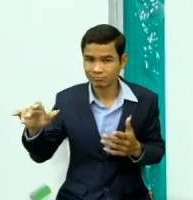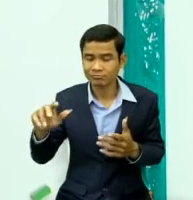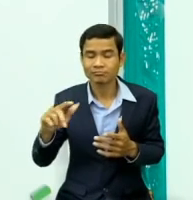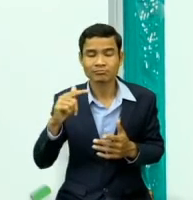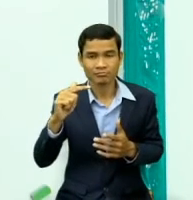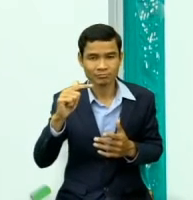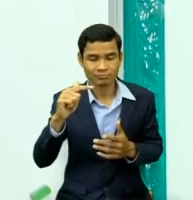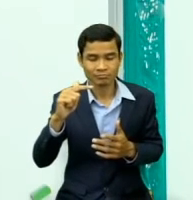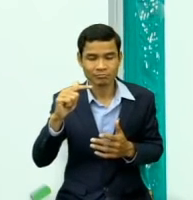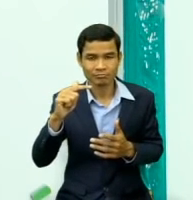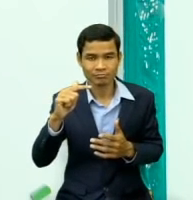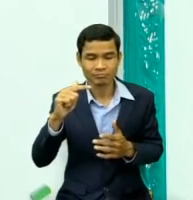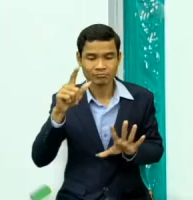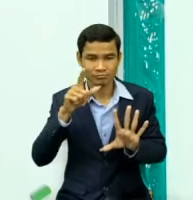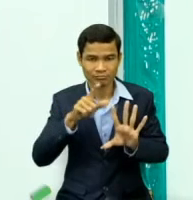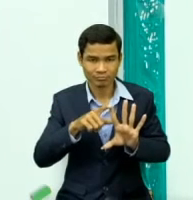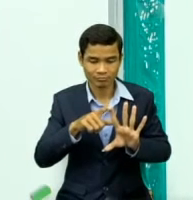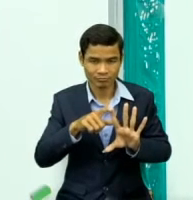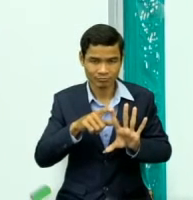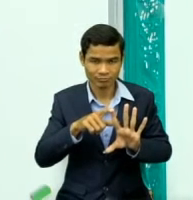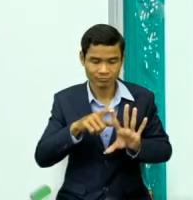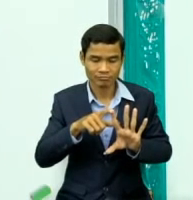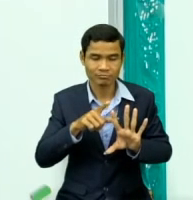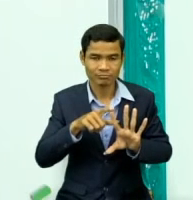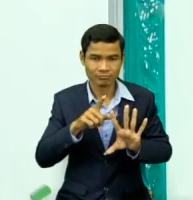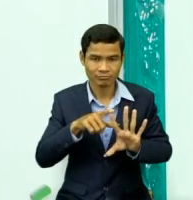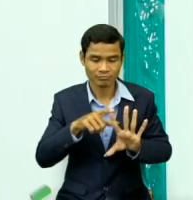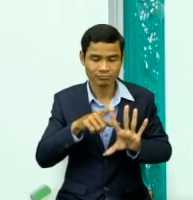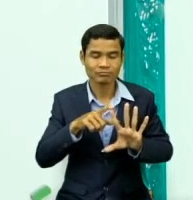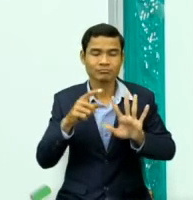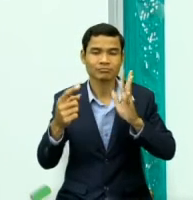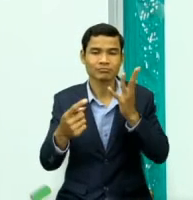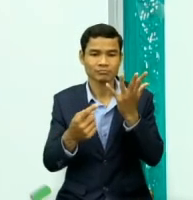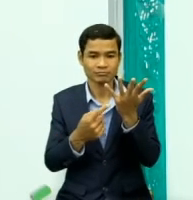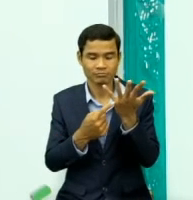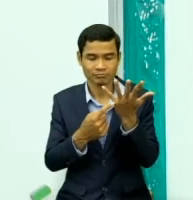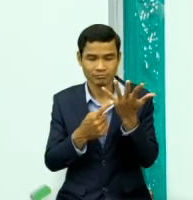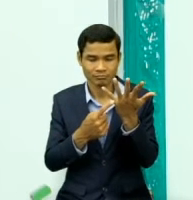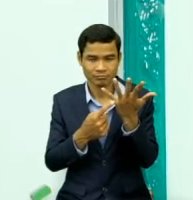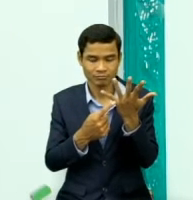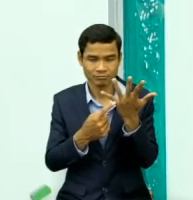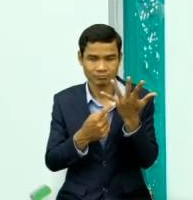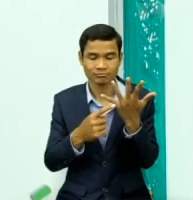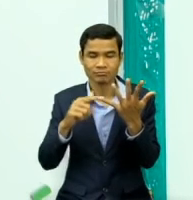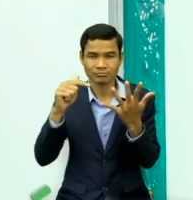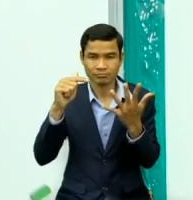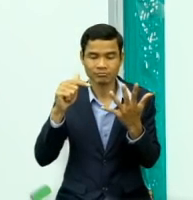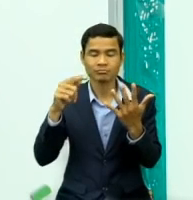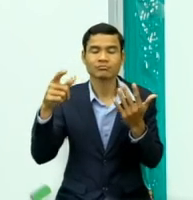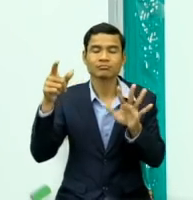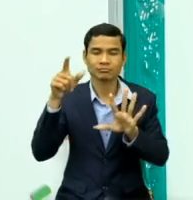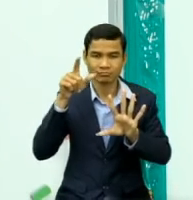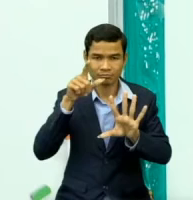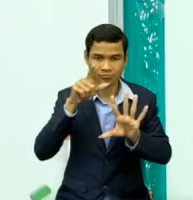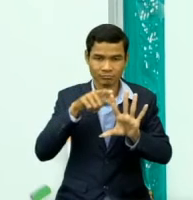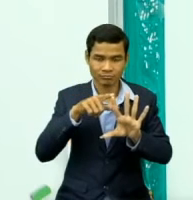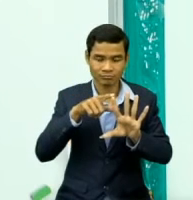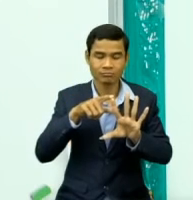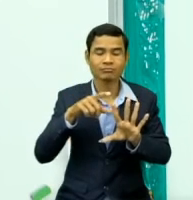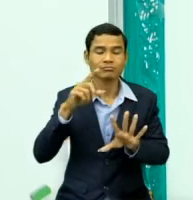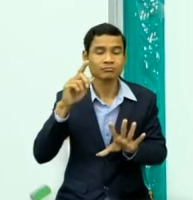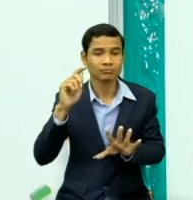ngớ sầm lập bí sạ ai ngớ sầm lạp